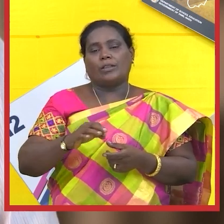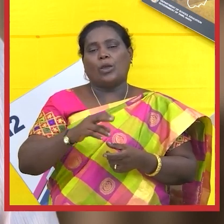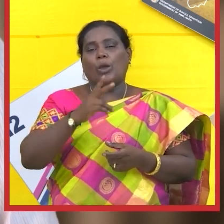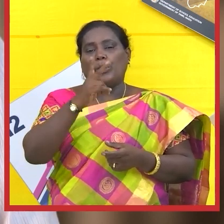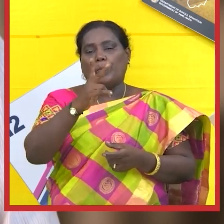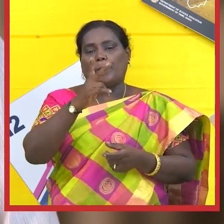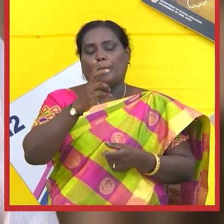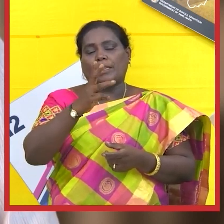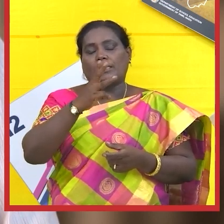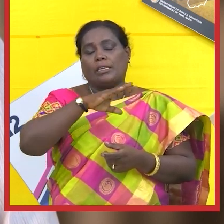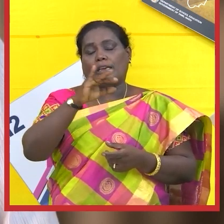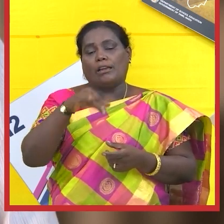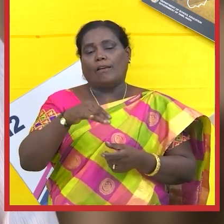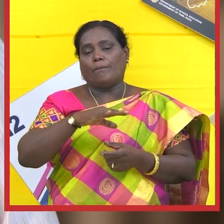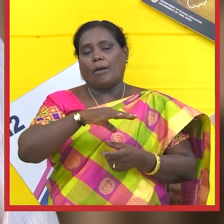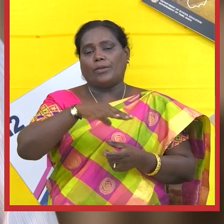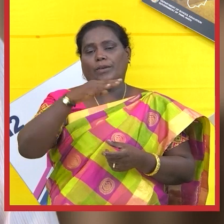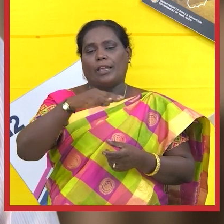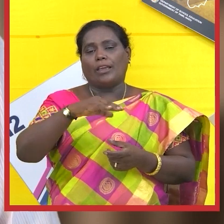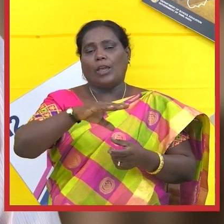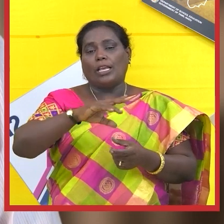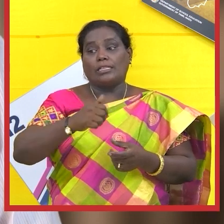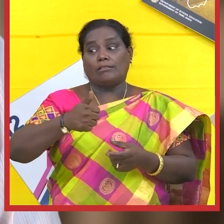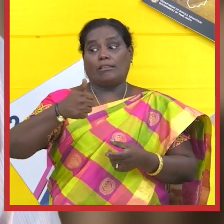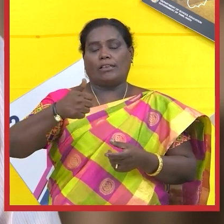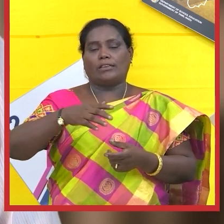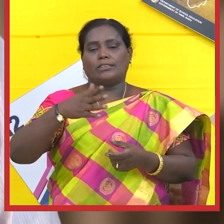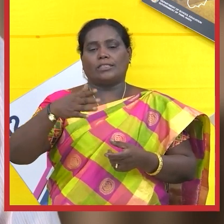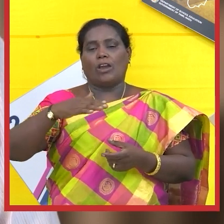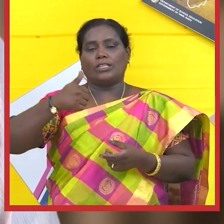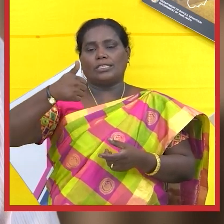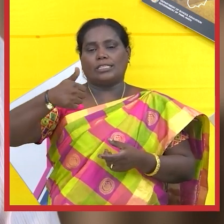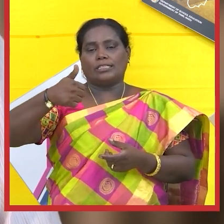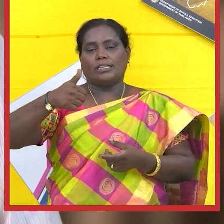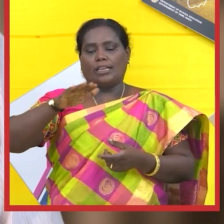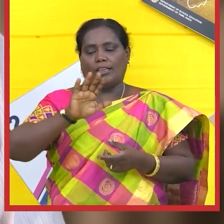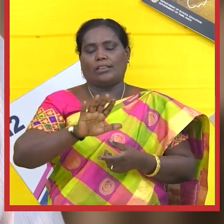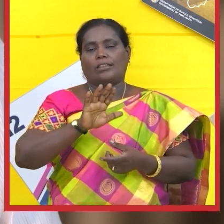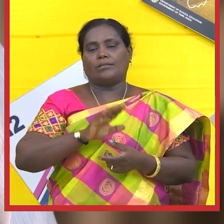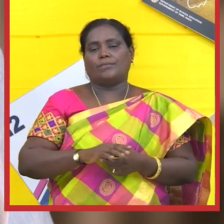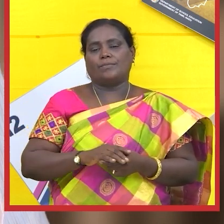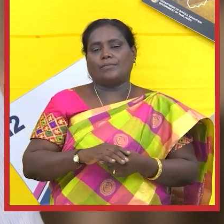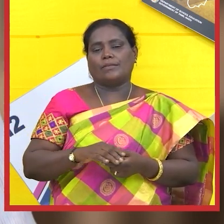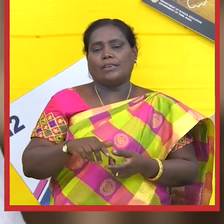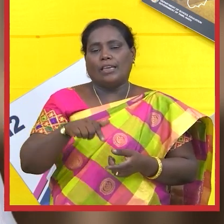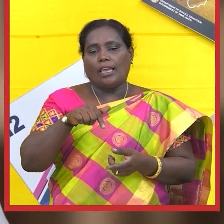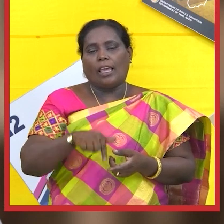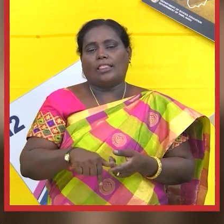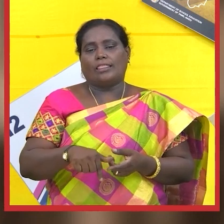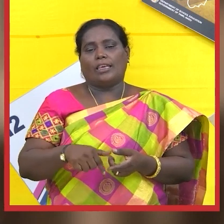1937 ஆண்டு வரை சென்னை மாகாணத்திலே நீதிக்கட்சியினுடைய ஆட்சி இருந்தது அந்த நீதிக்கட்சியினுடைய